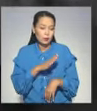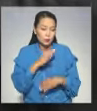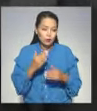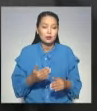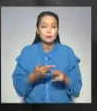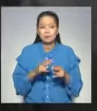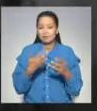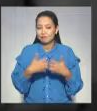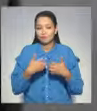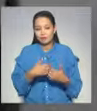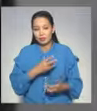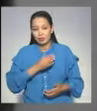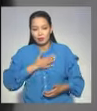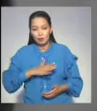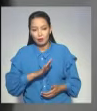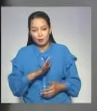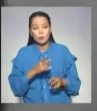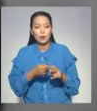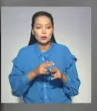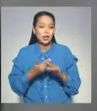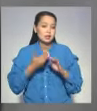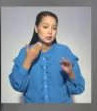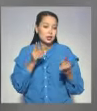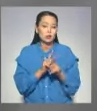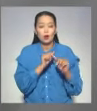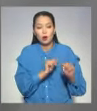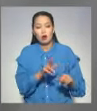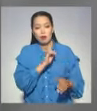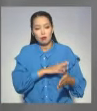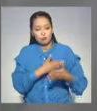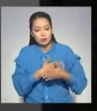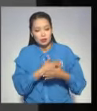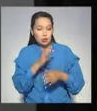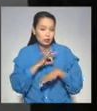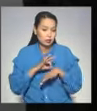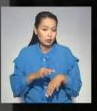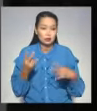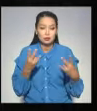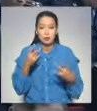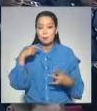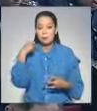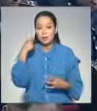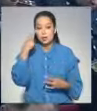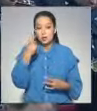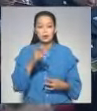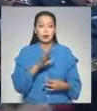көңіл көншітпейді. Енді жағдайды түзеу үшін алдын алу шараларын кешенді түрде жүргізу қажет, дейді президент.